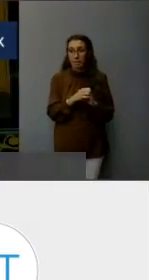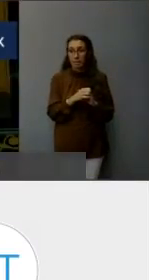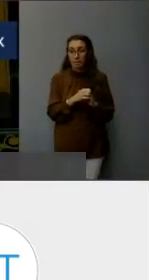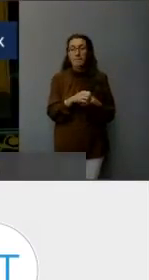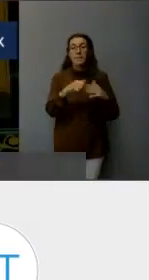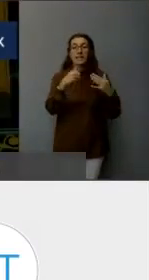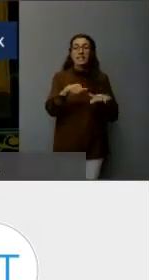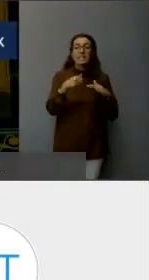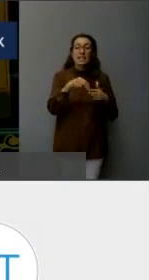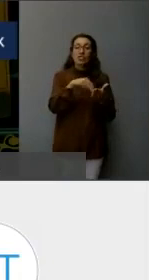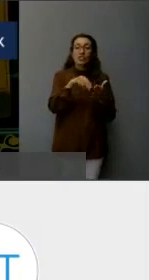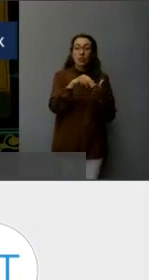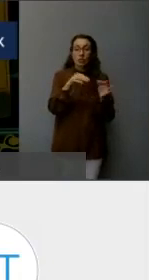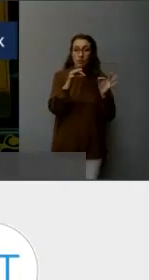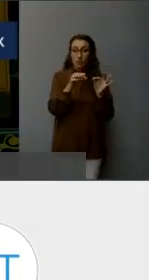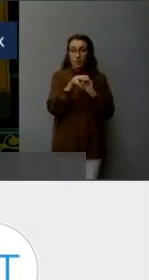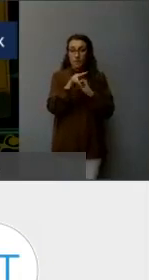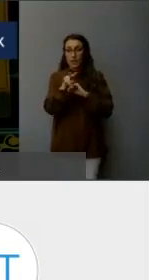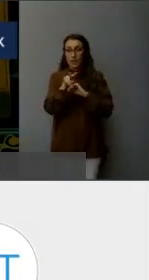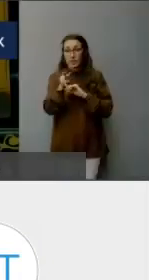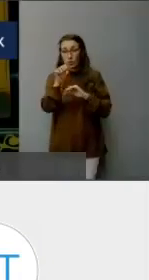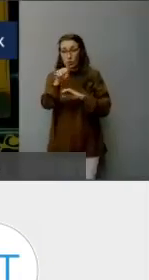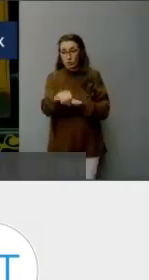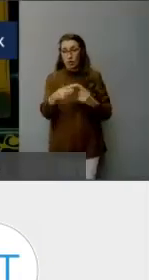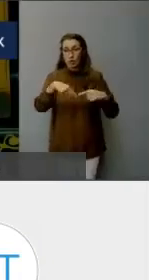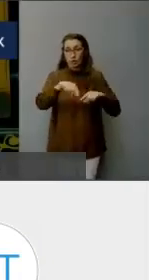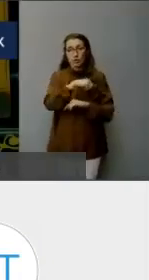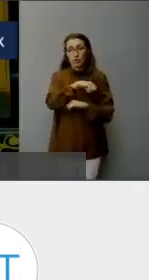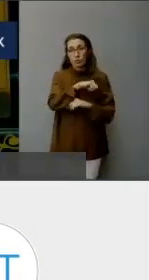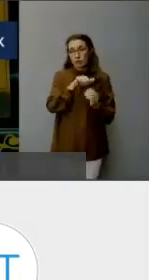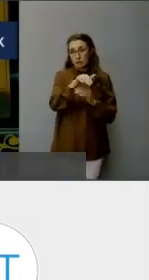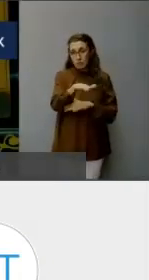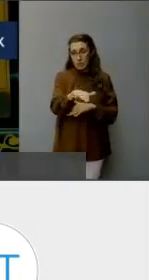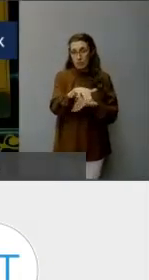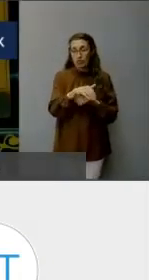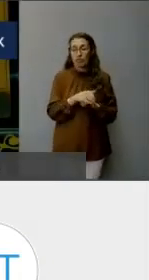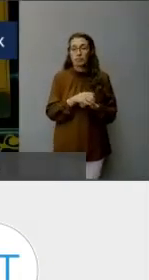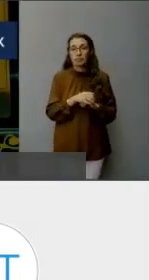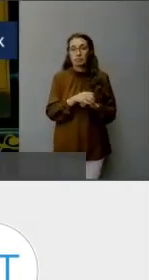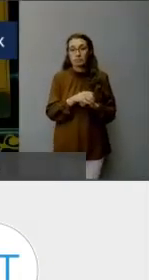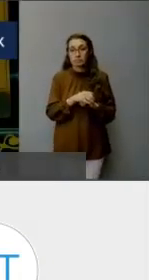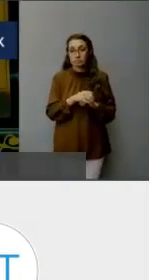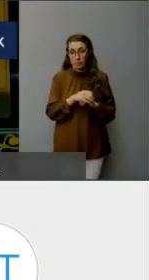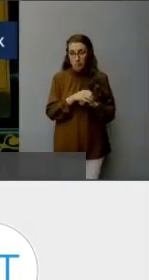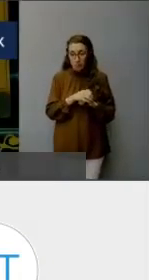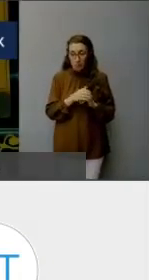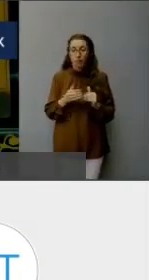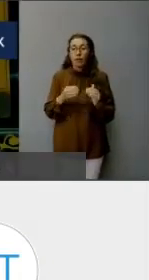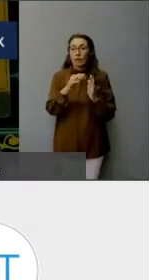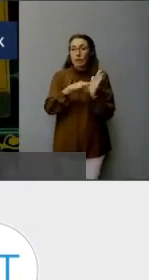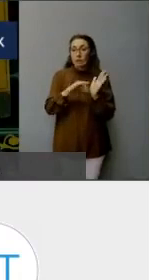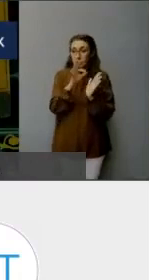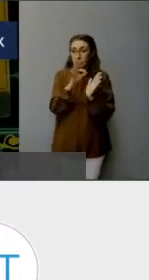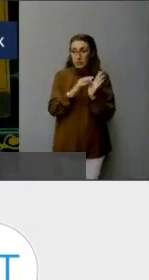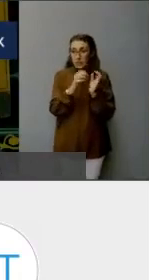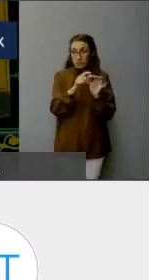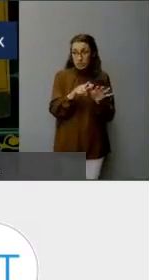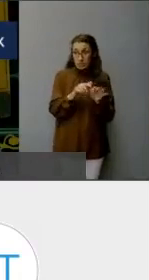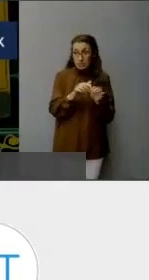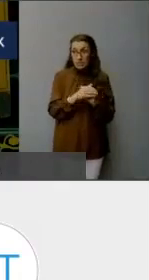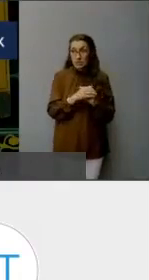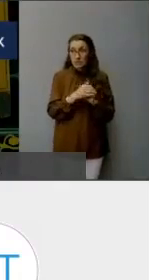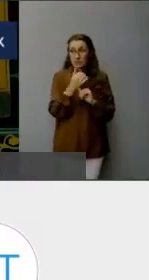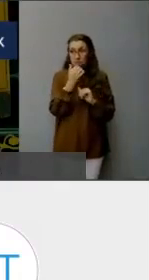16 voti favorevoli 22 contrari il consiglio comunale respinge il numero 17 chiedo scusa favorevoli 22